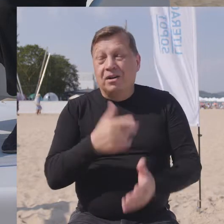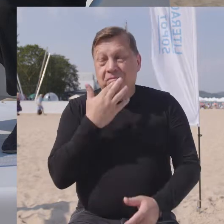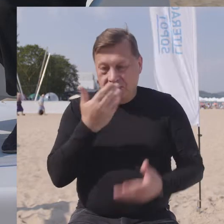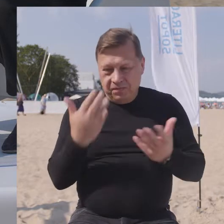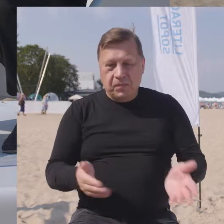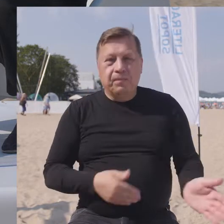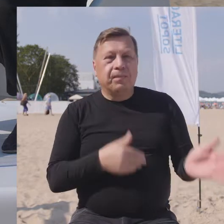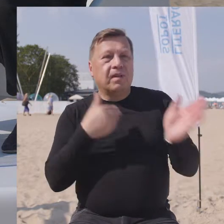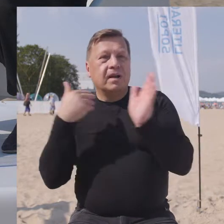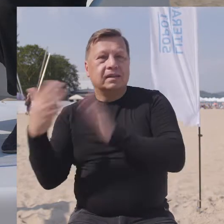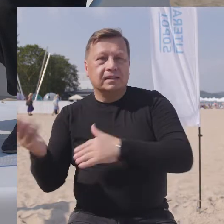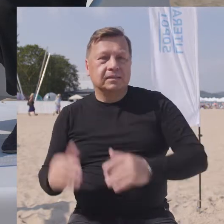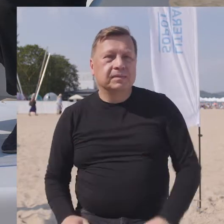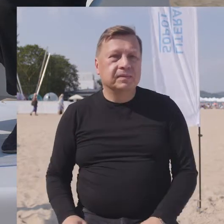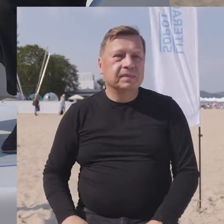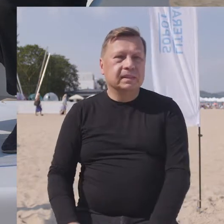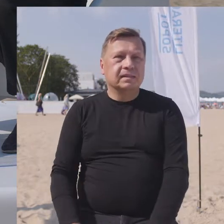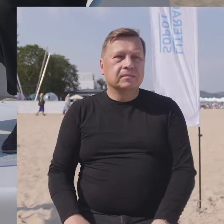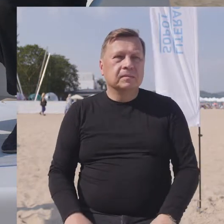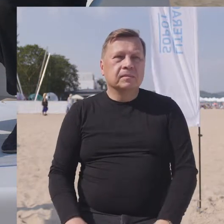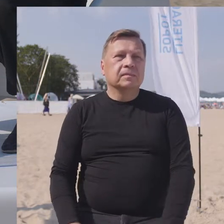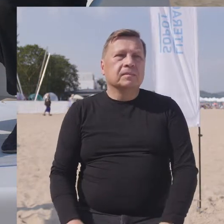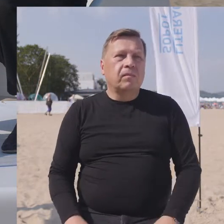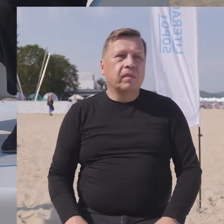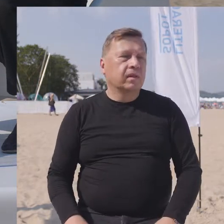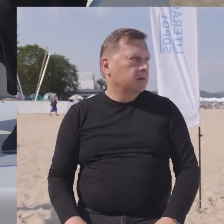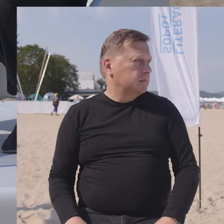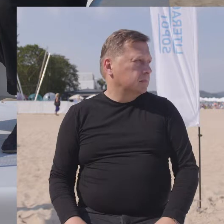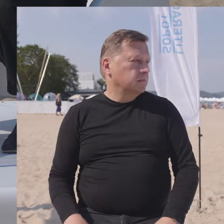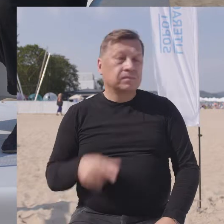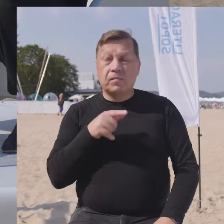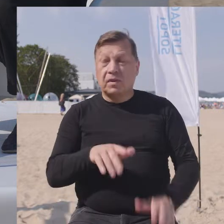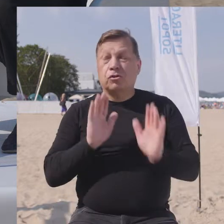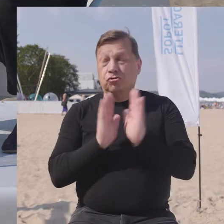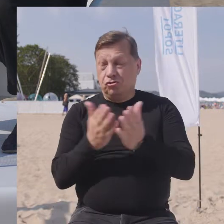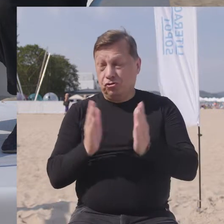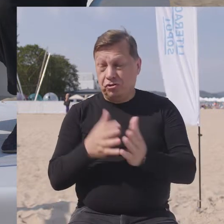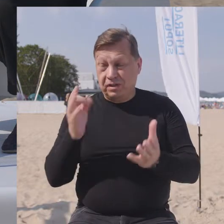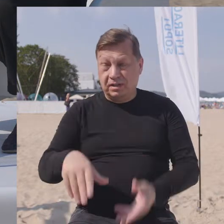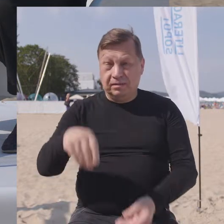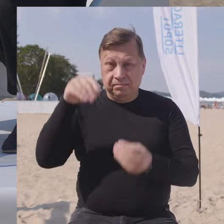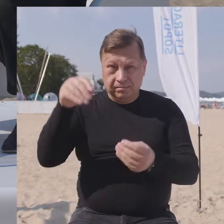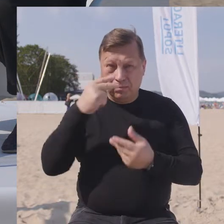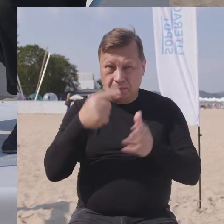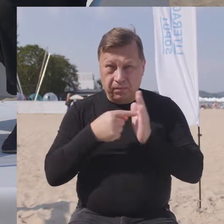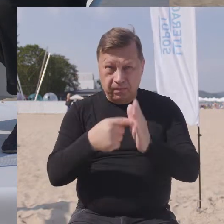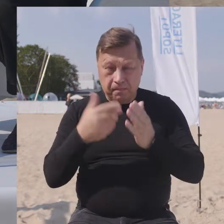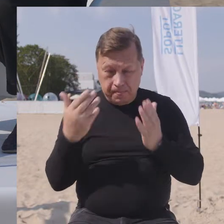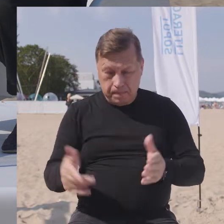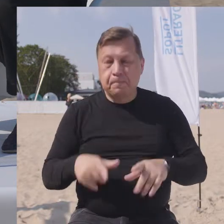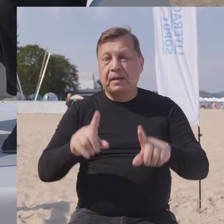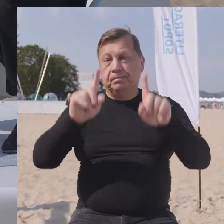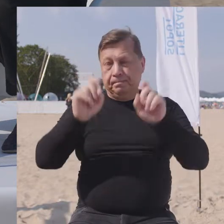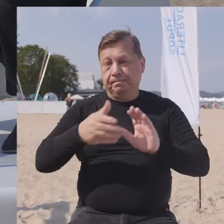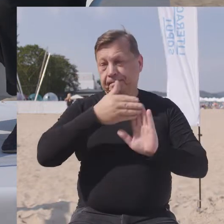teraz, korzystając z okazji, że mamy ten oto przedmiot i tę oto treść jako punkt